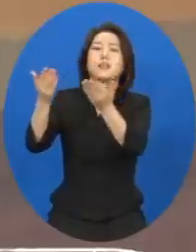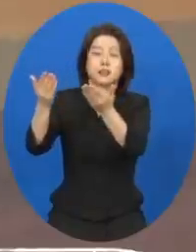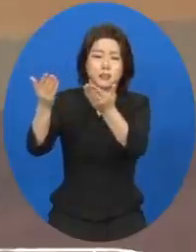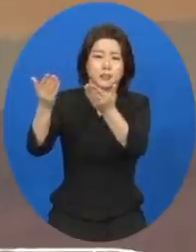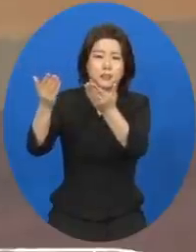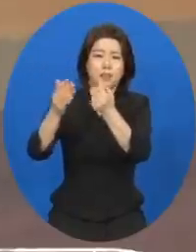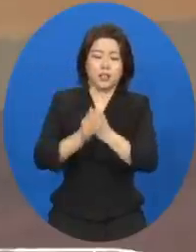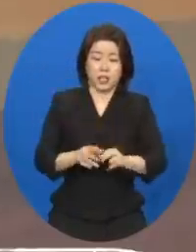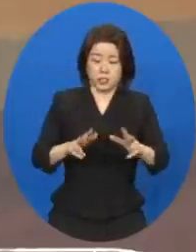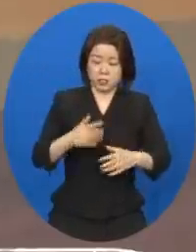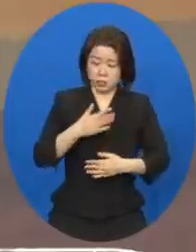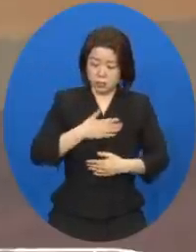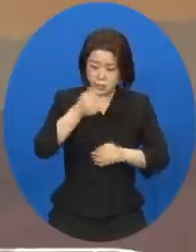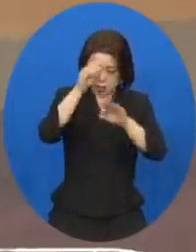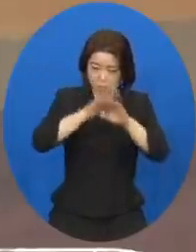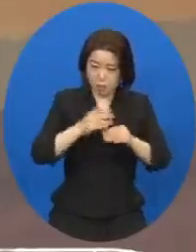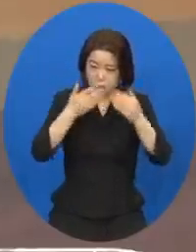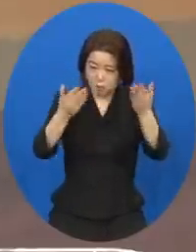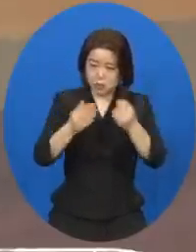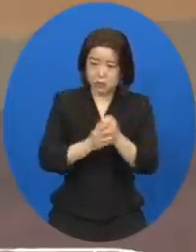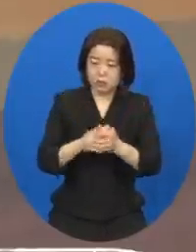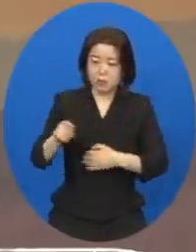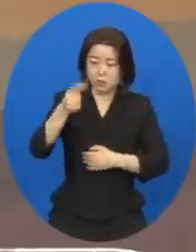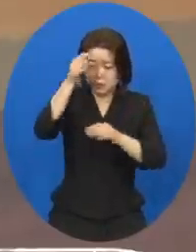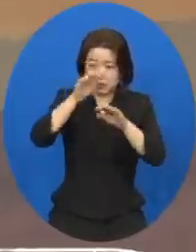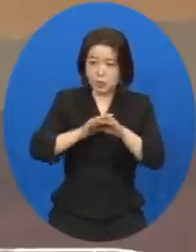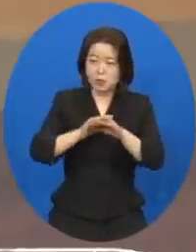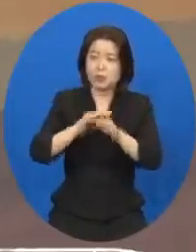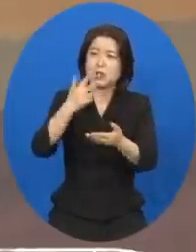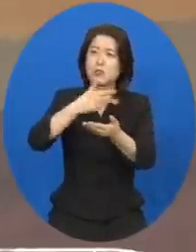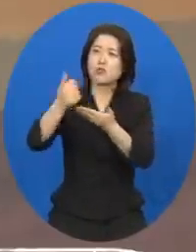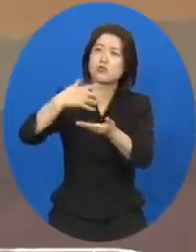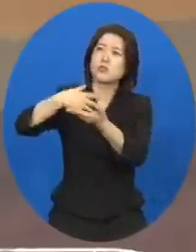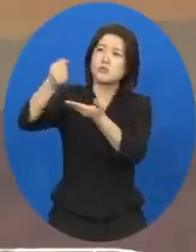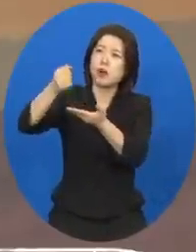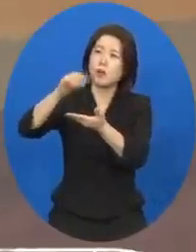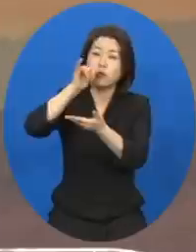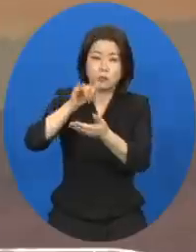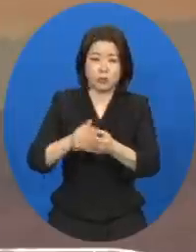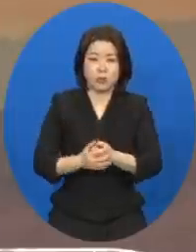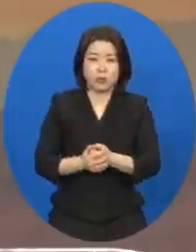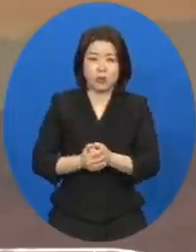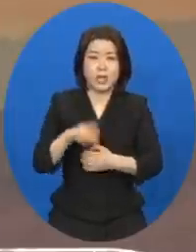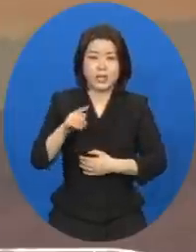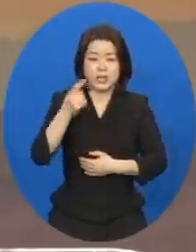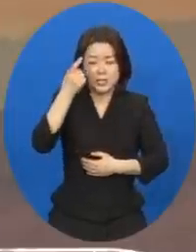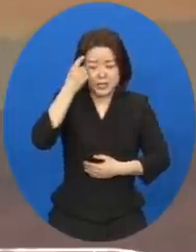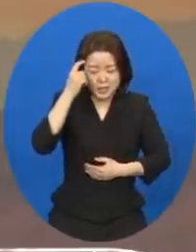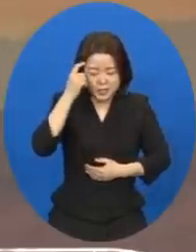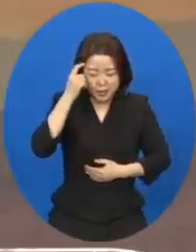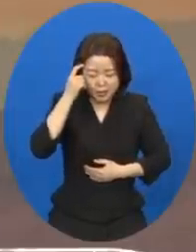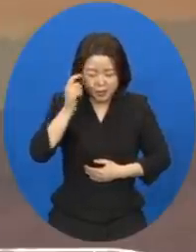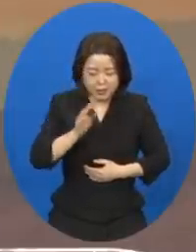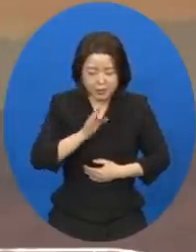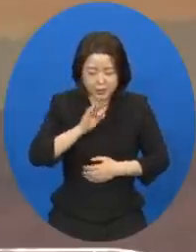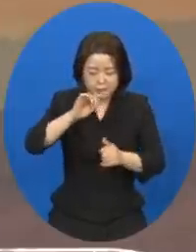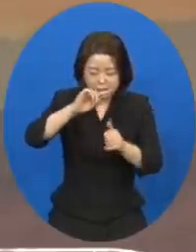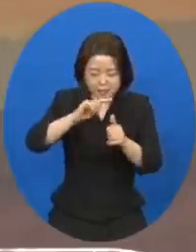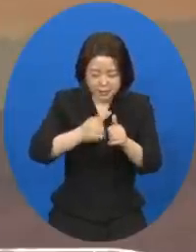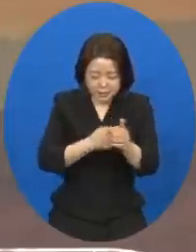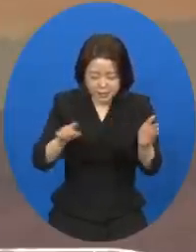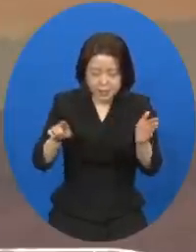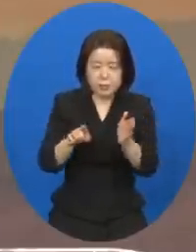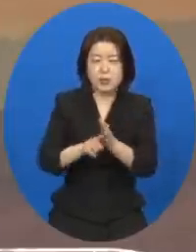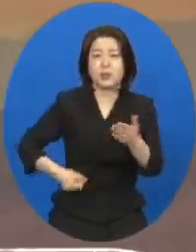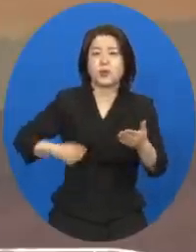지금 내가 예배 드릴 때 그 예배를 주님이 받으시고 계셔. 이 사실을 진짜 믿기로 작정한